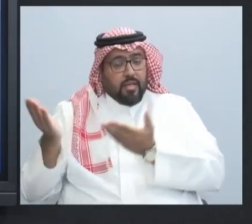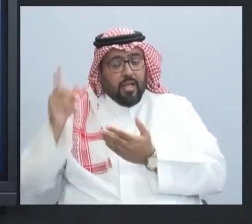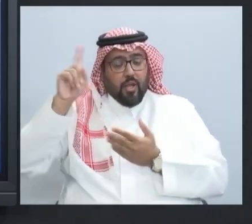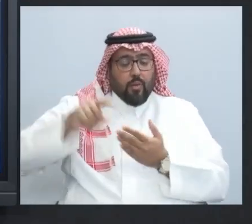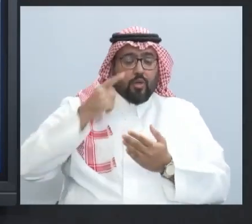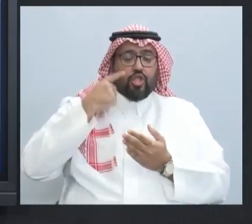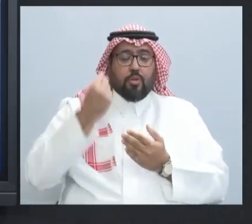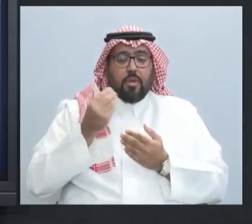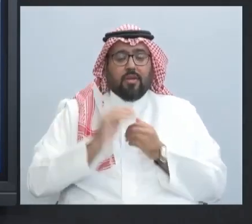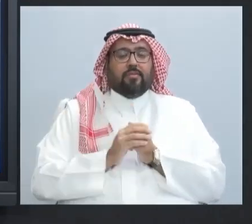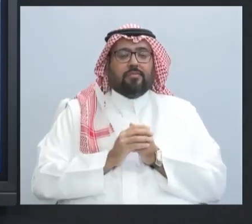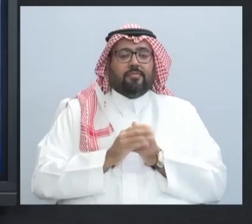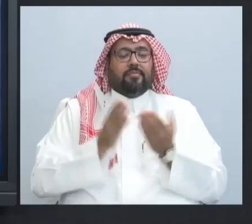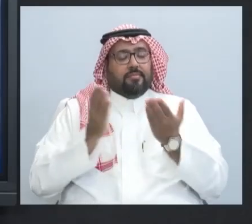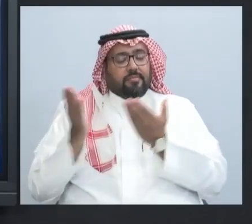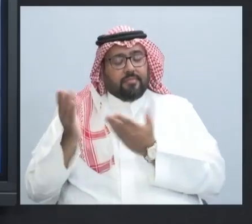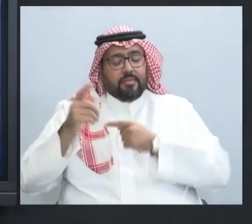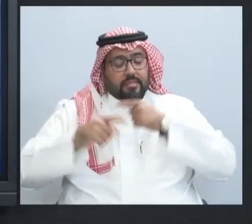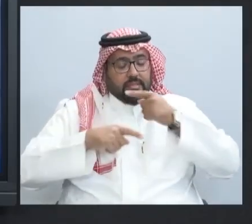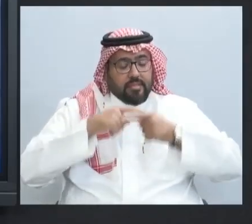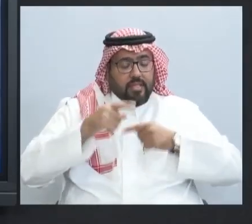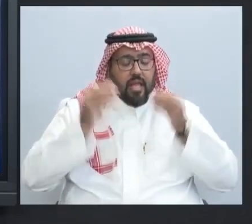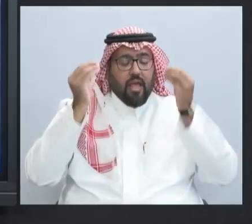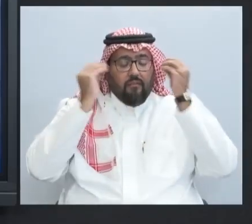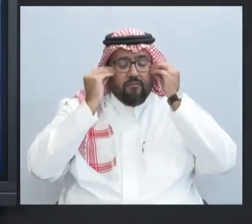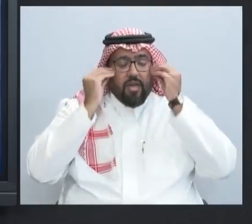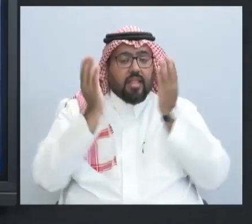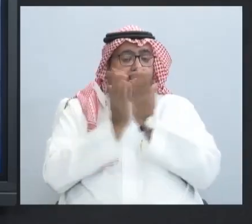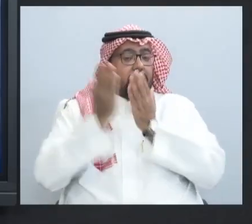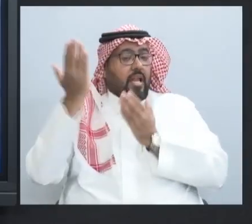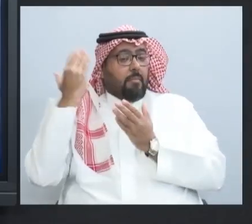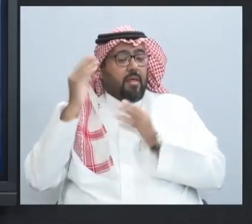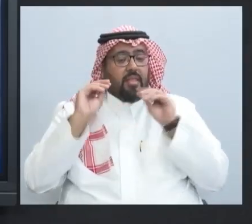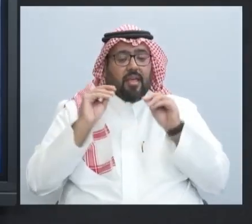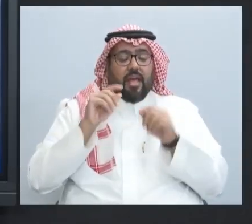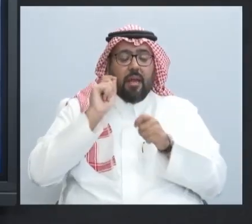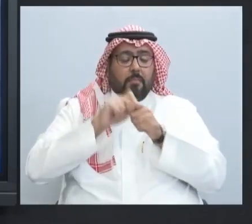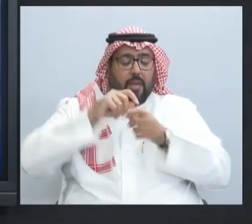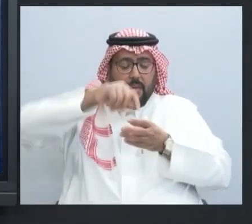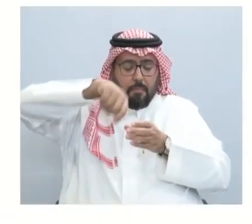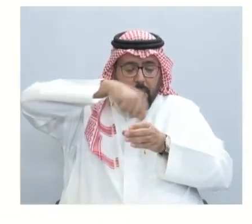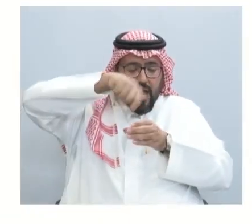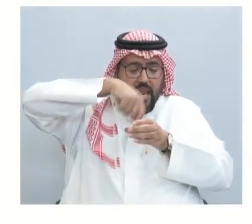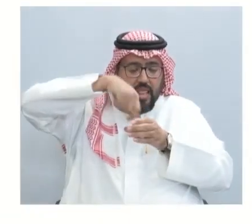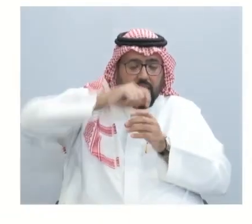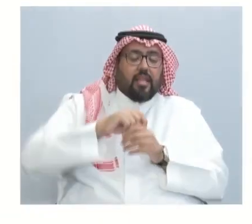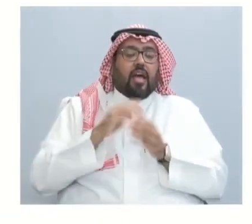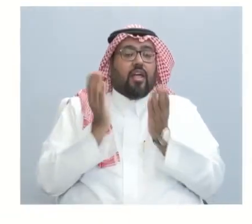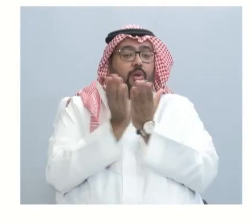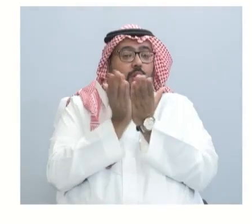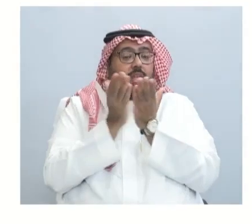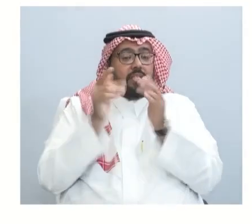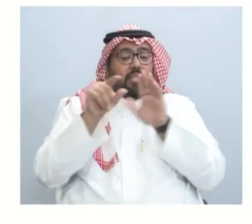الجميل والرائع والذي نستكمل ما تعرفنا عليه في درسنا الماضي حول المخاليط عنوان درسنا لهذا اليوم